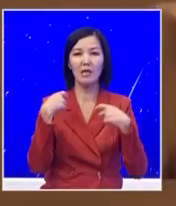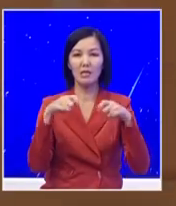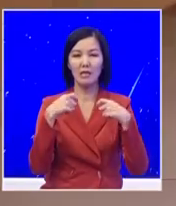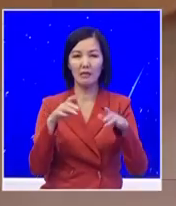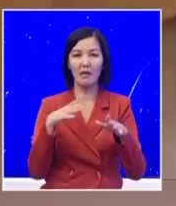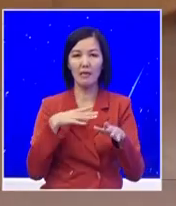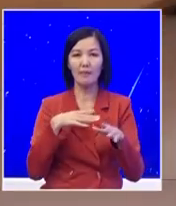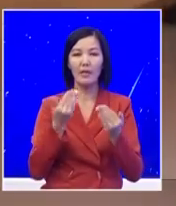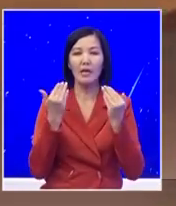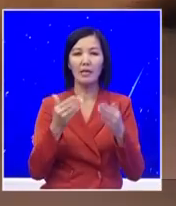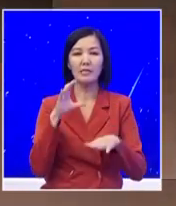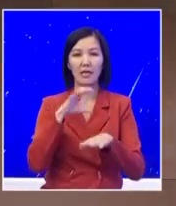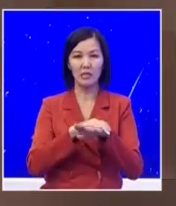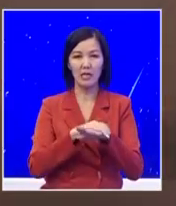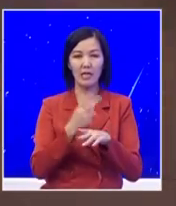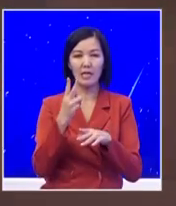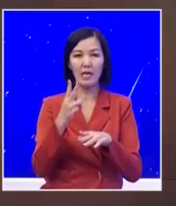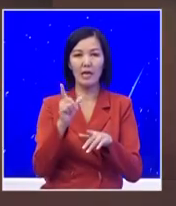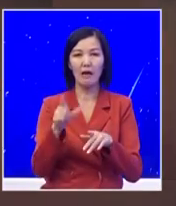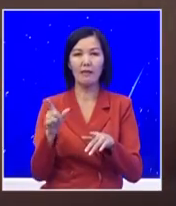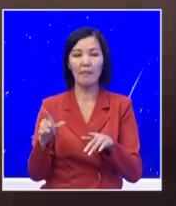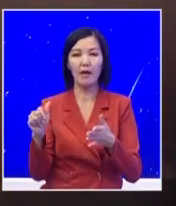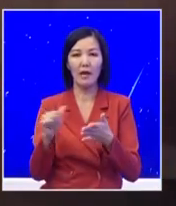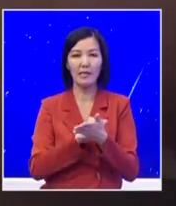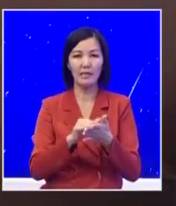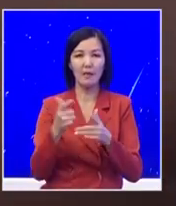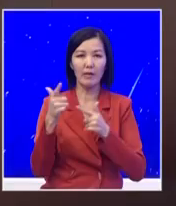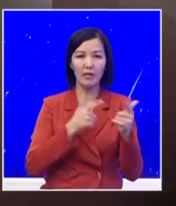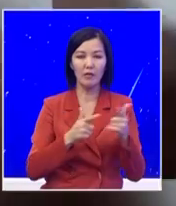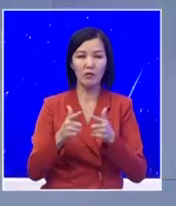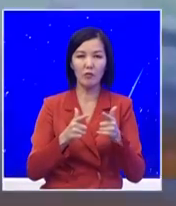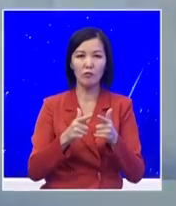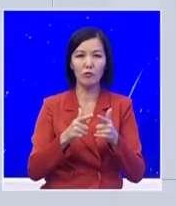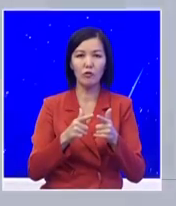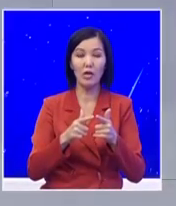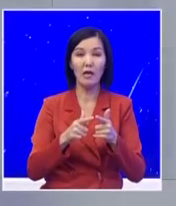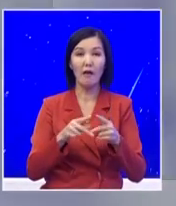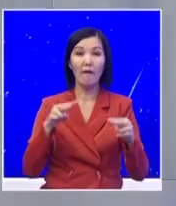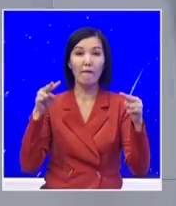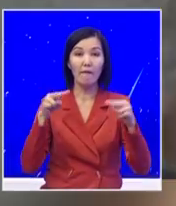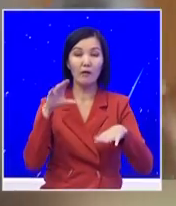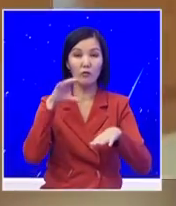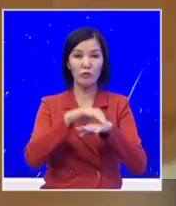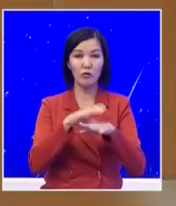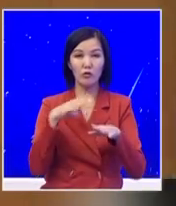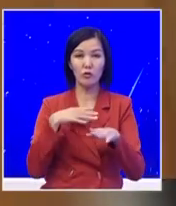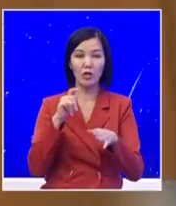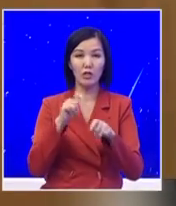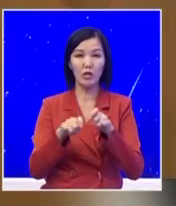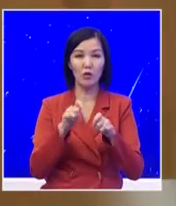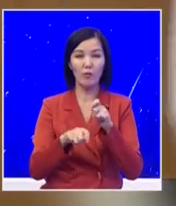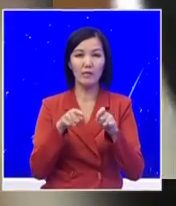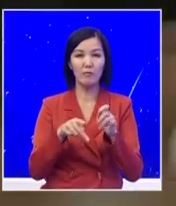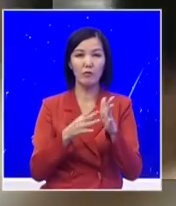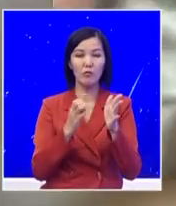департаменті қызметкерлері әшкереледі. Екі тұрғынға анықтама дайындау үстінде үстілерінен түскен. Тергеу барысында 1984 жылы